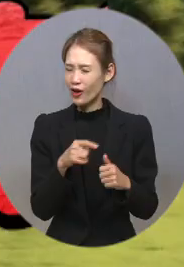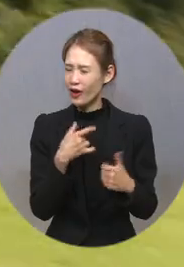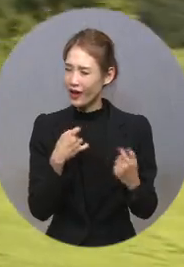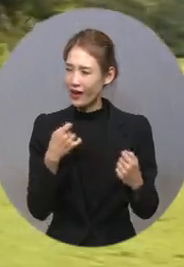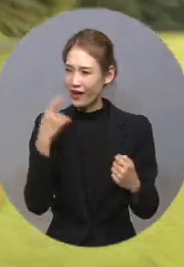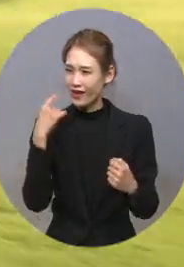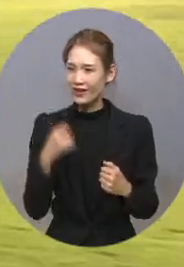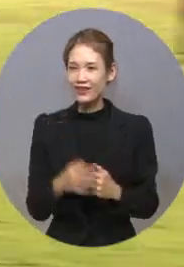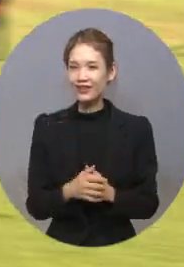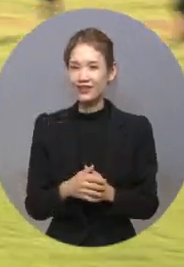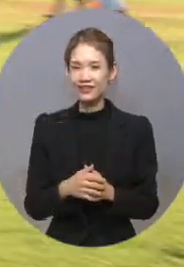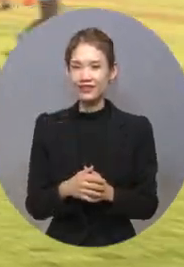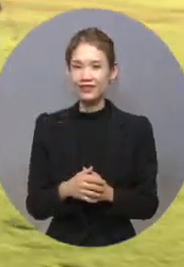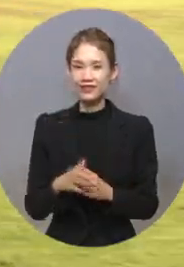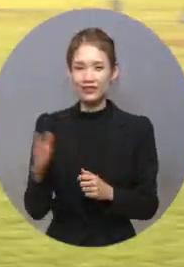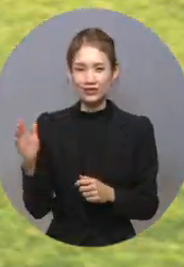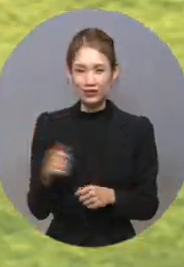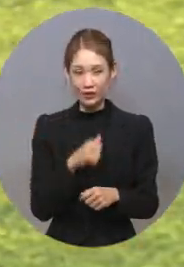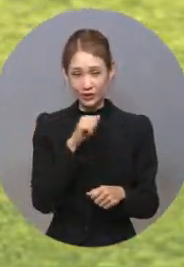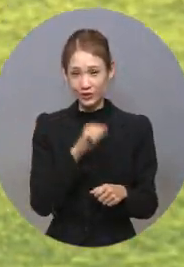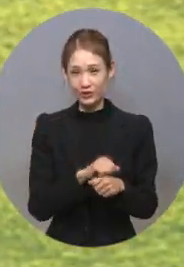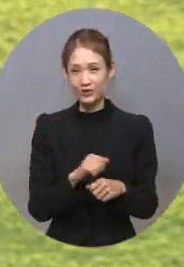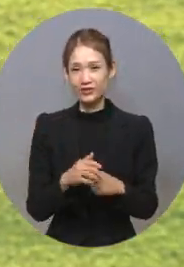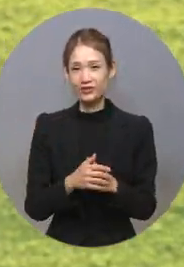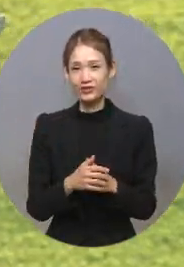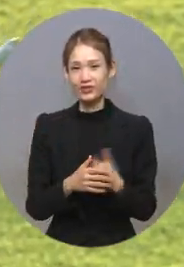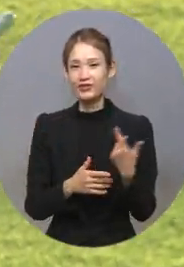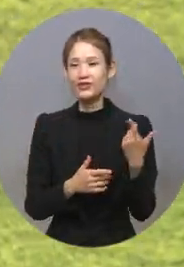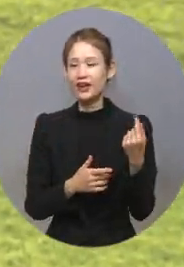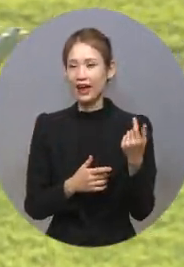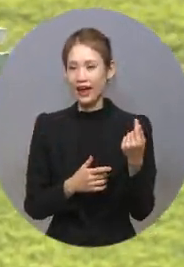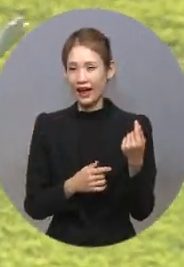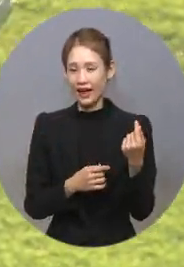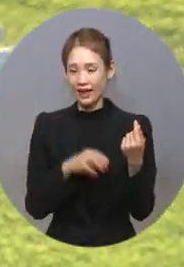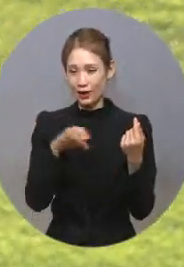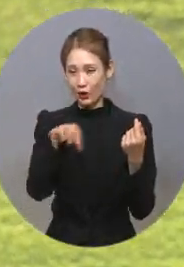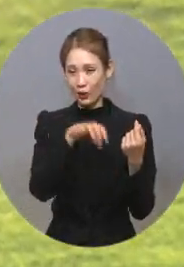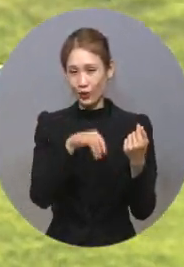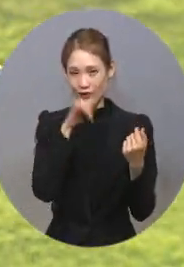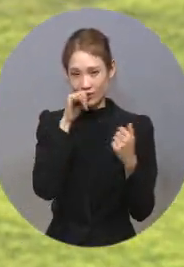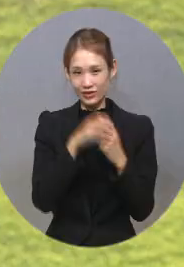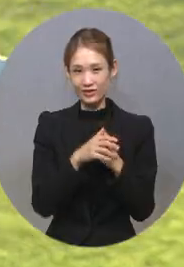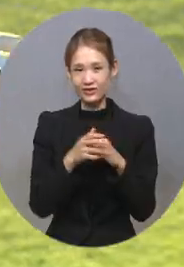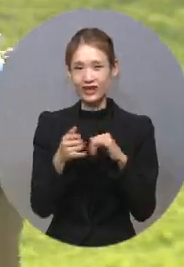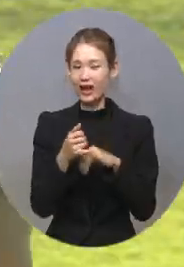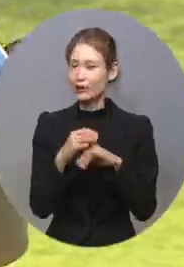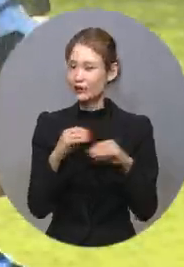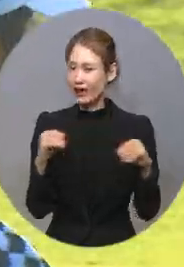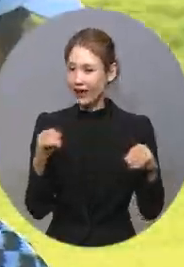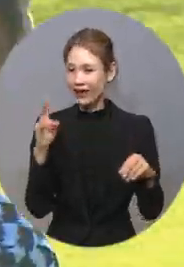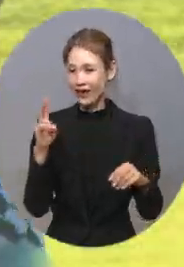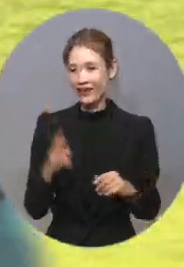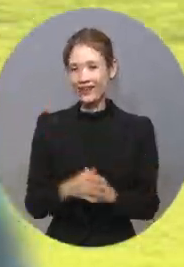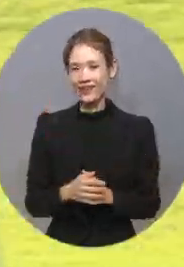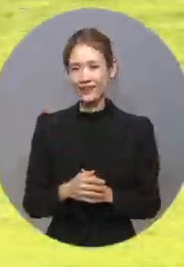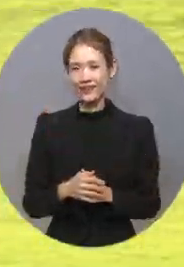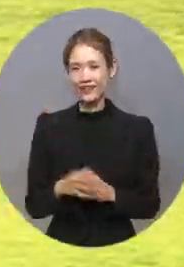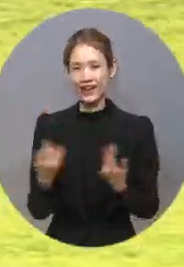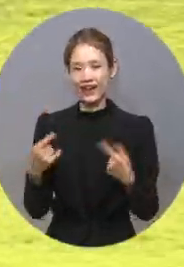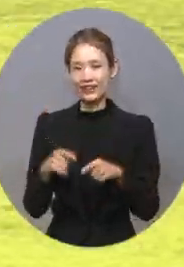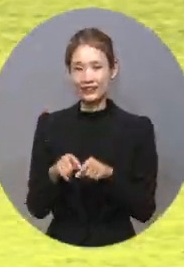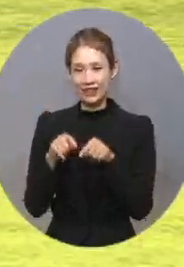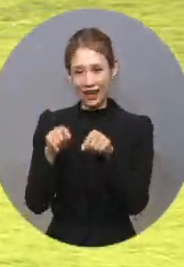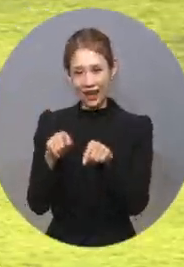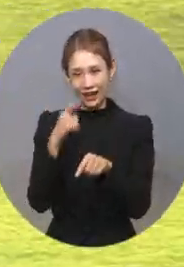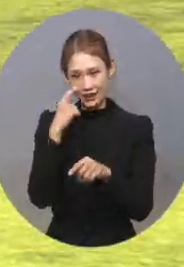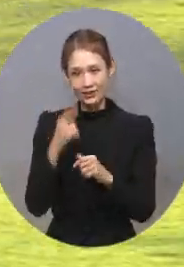거지. 내가 또 나이스야. 오른쪽 갔어. 우리 지금 다 같은 곳인데 저희가 약속의 땅이었나 봐. 가봅시다.